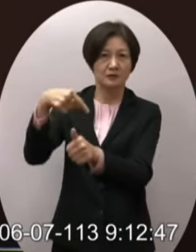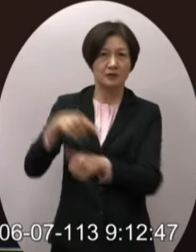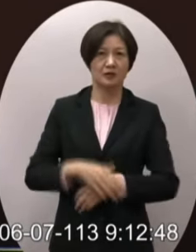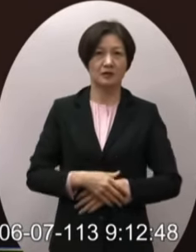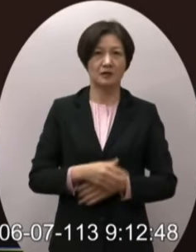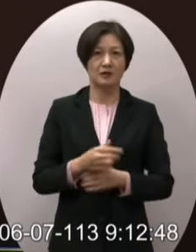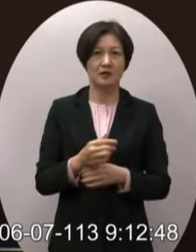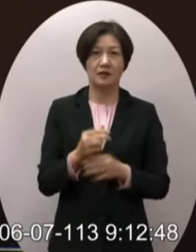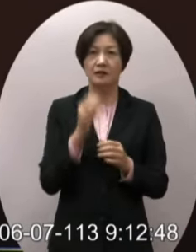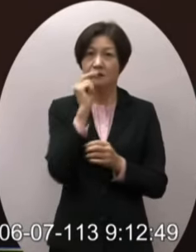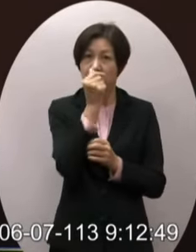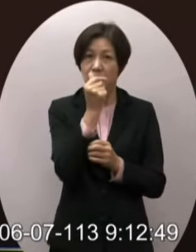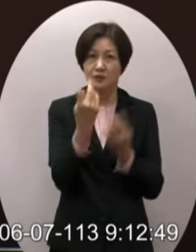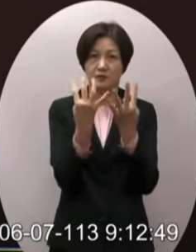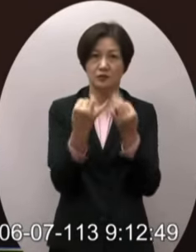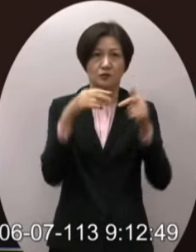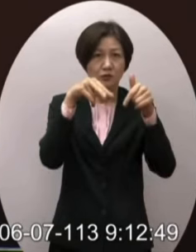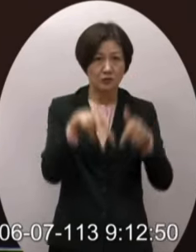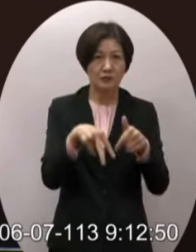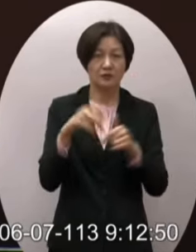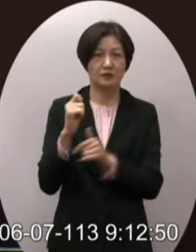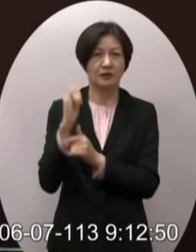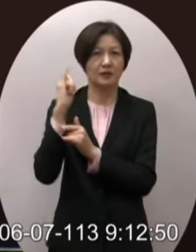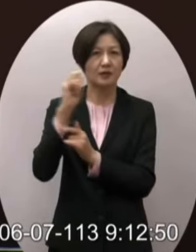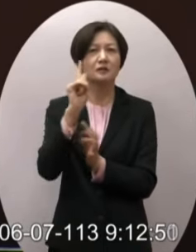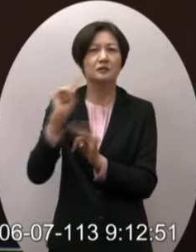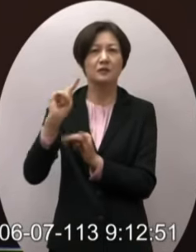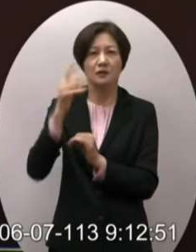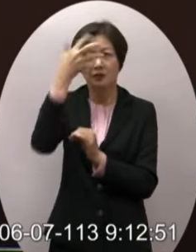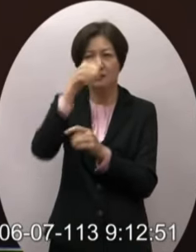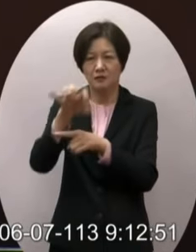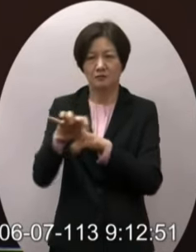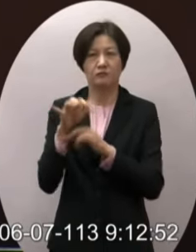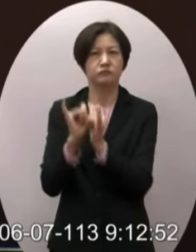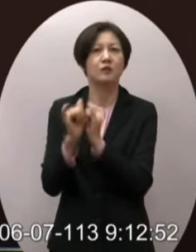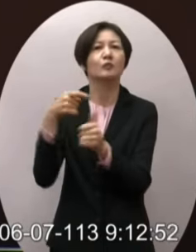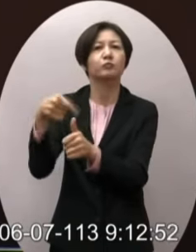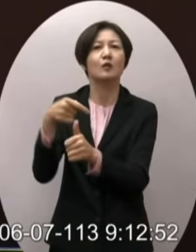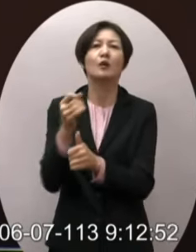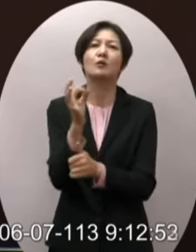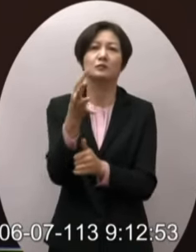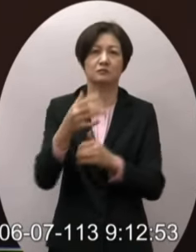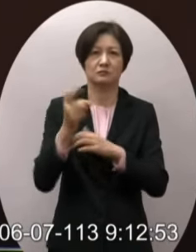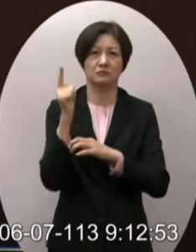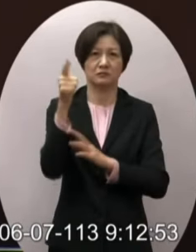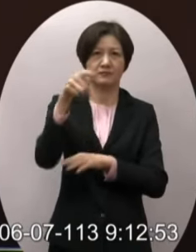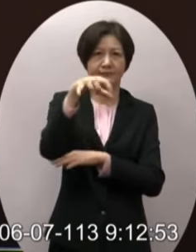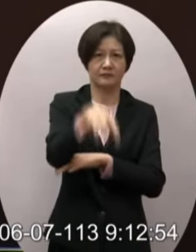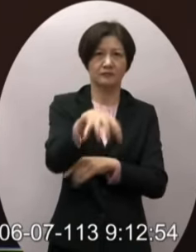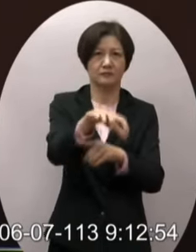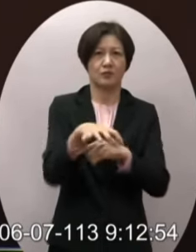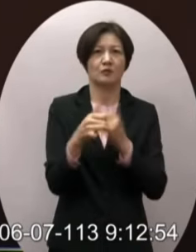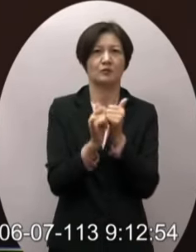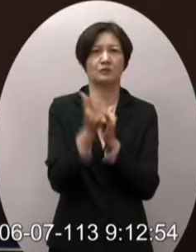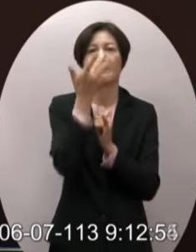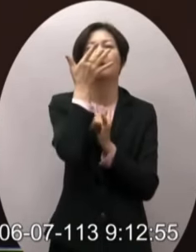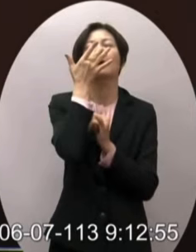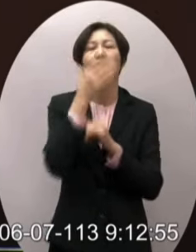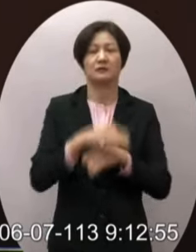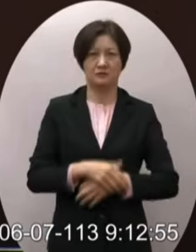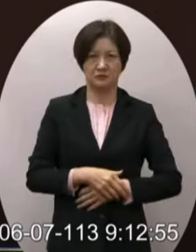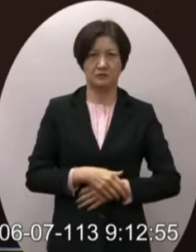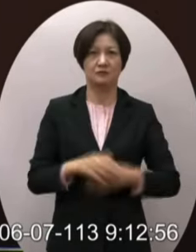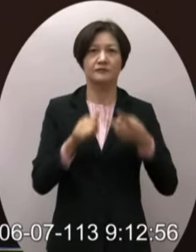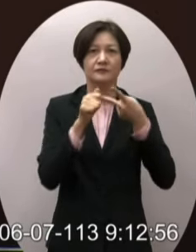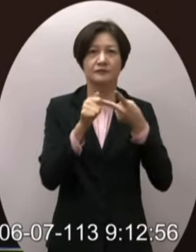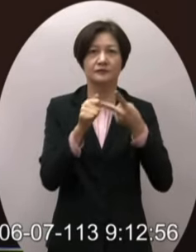子相关的，我们现在想要 AI 化数位化，但是很多在偏乡的人，他们是缺乏这样的资源，他们是需要引导的。那第二